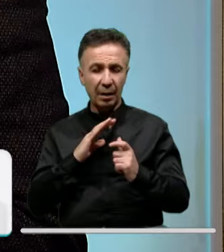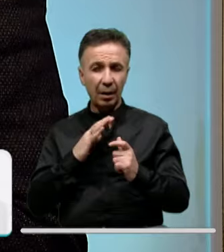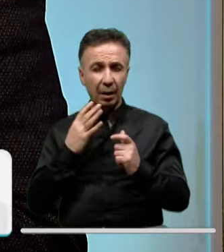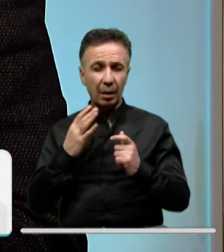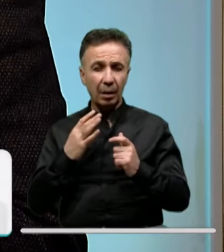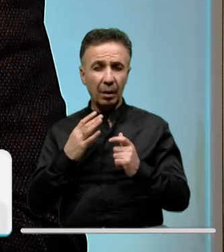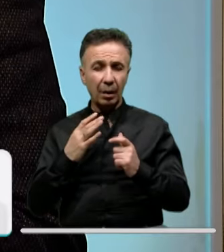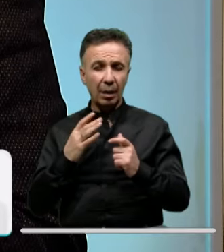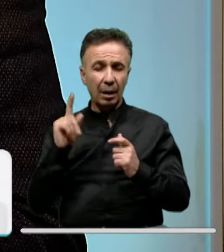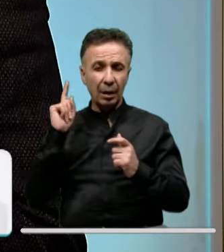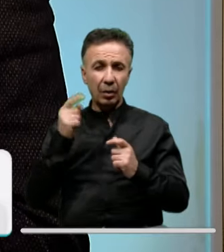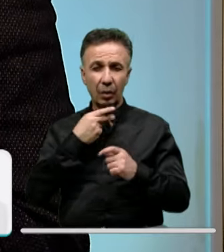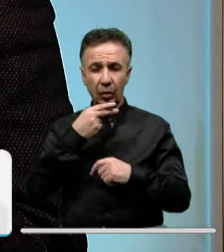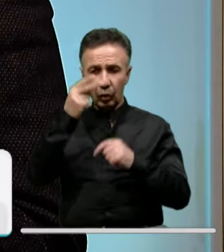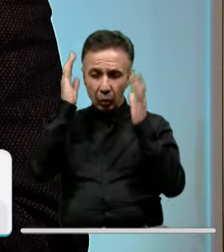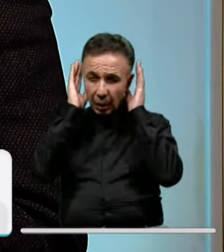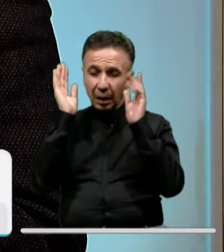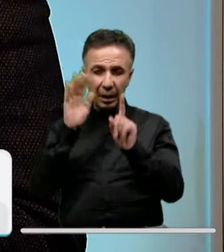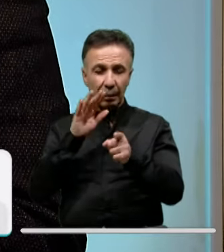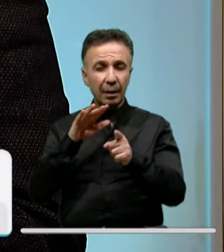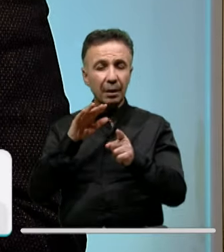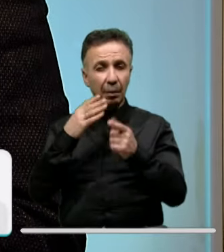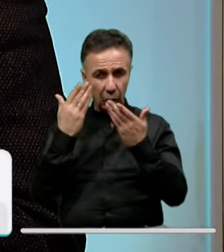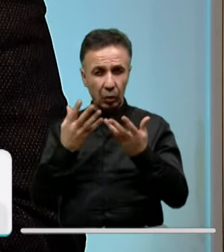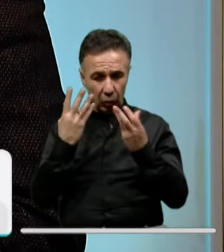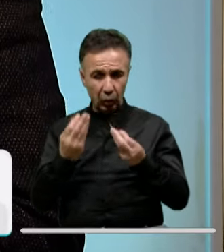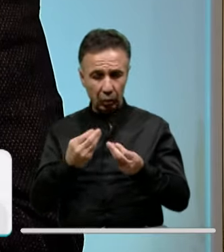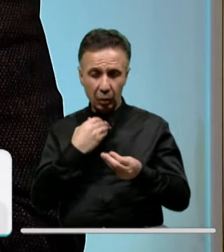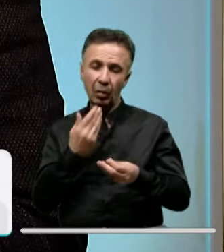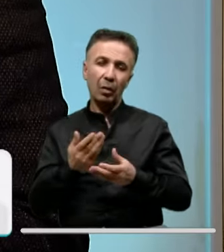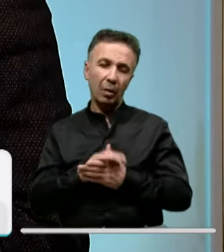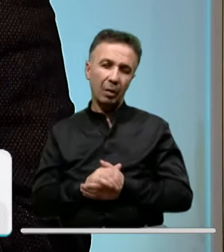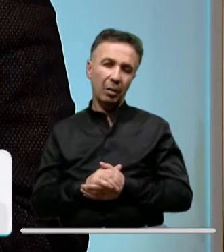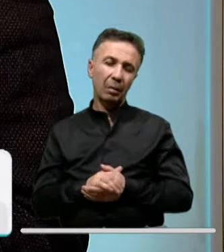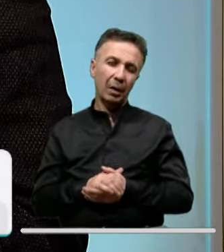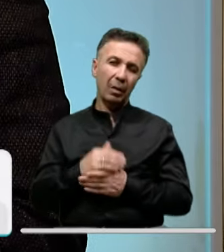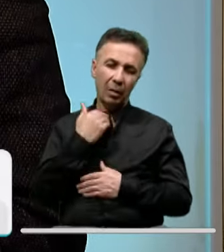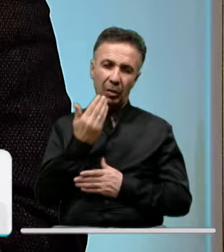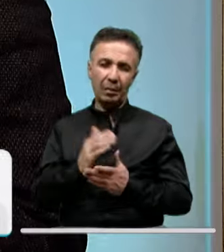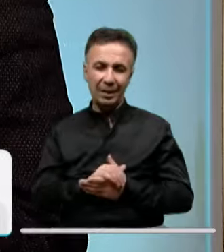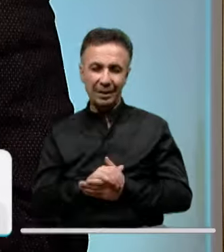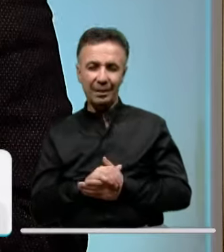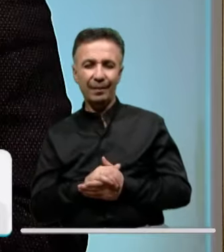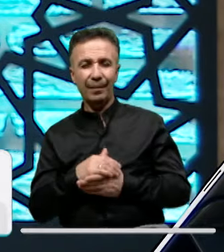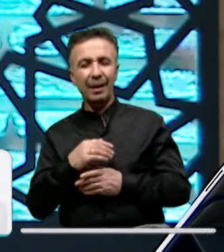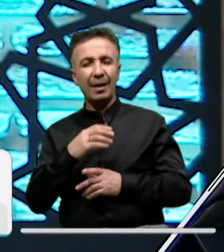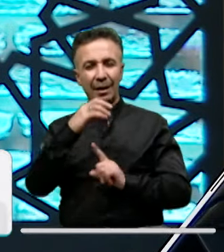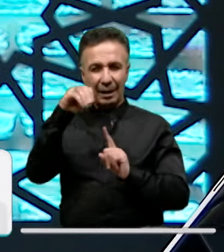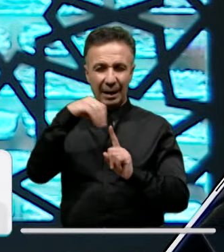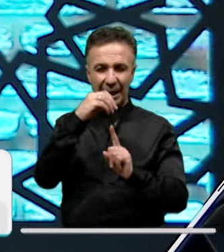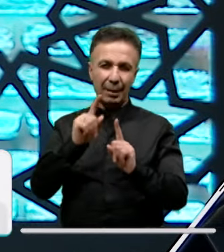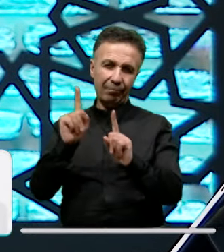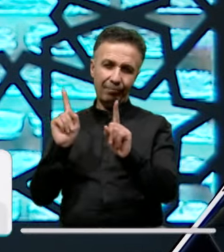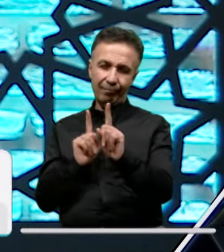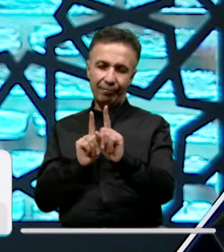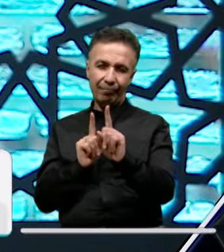imamın efendim önünde ne yapılamaz? İmama uyularak namaz kılınmaz. Özellikle Hanefi fıkhında. Eyvallah. Onun için ne olmasa... Ona da dikkat etsinler yani.